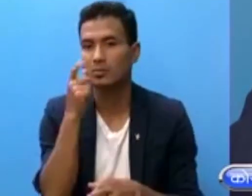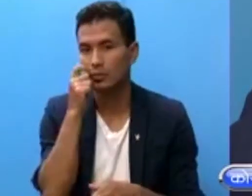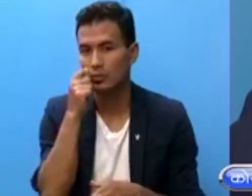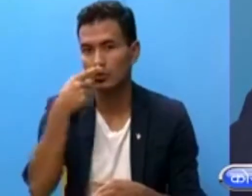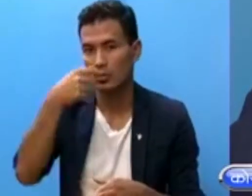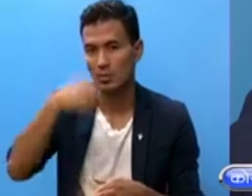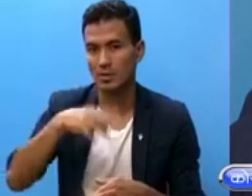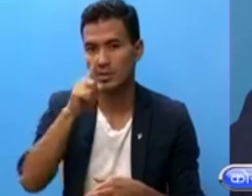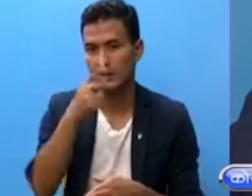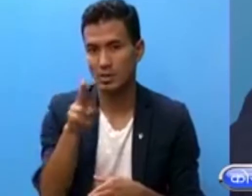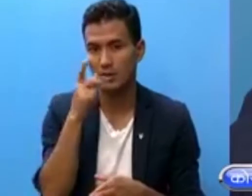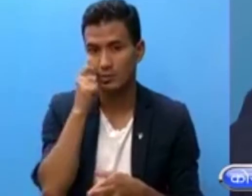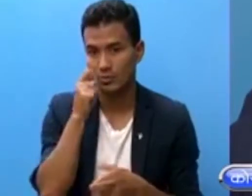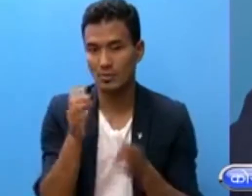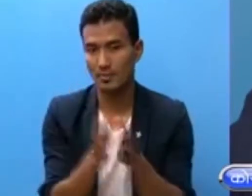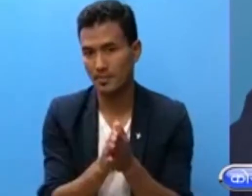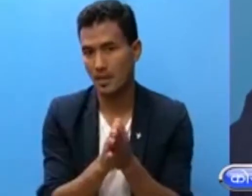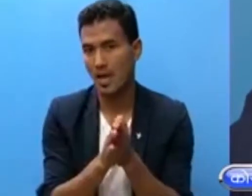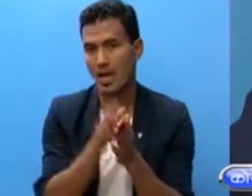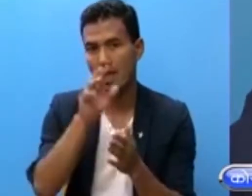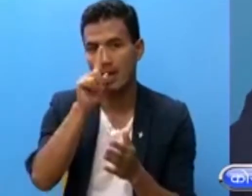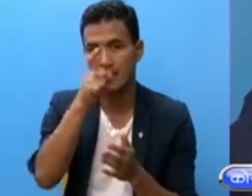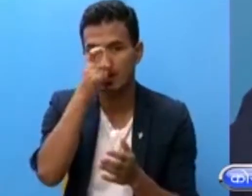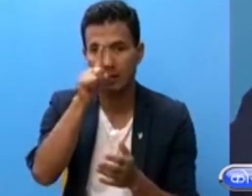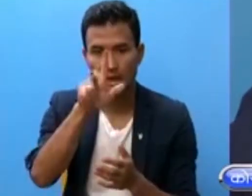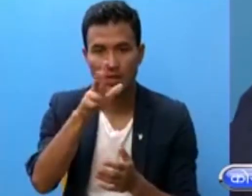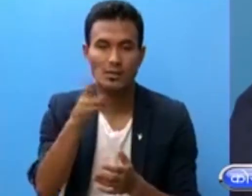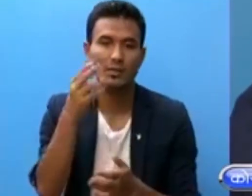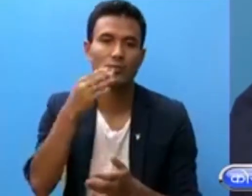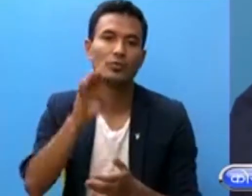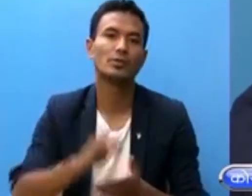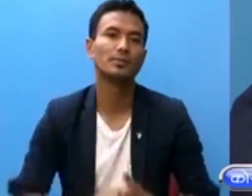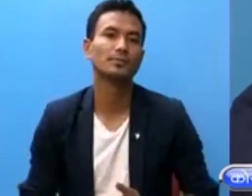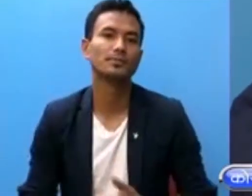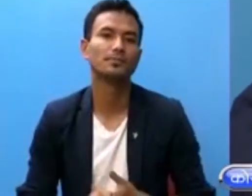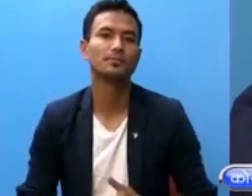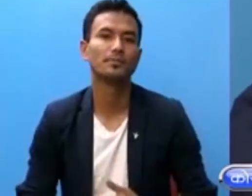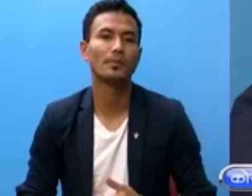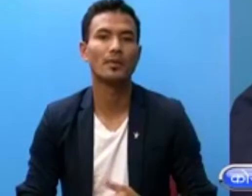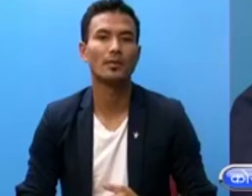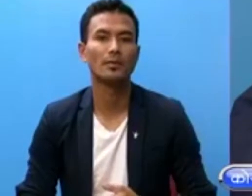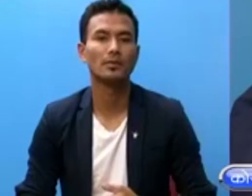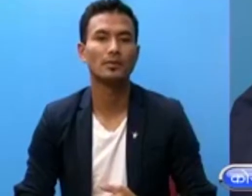र नवलपरासीको 1 जना पुरुष गरी जम्मा 118 जना हुनुहुन्छ।